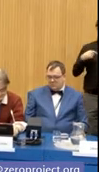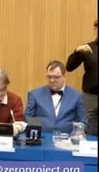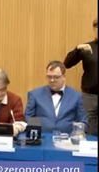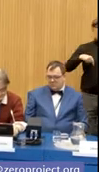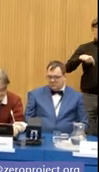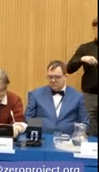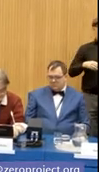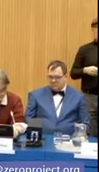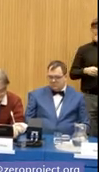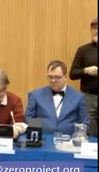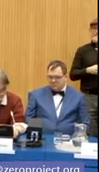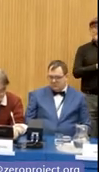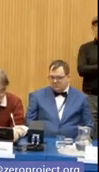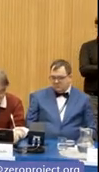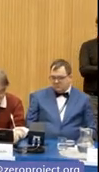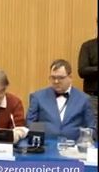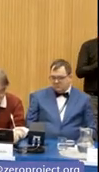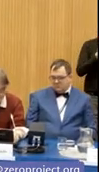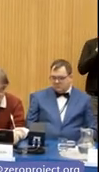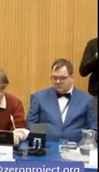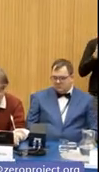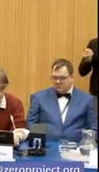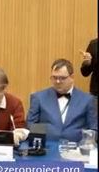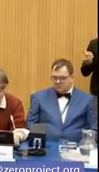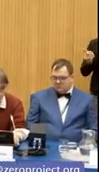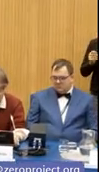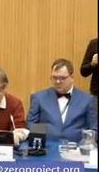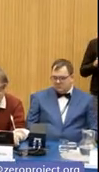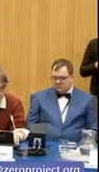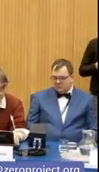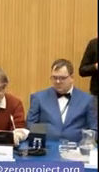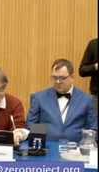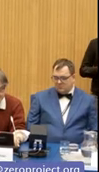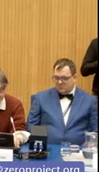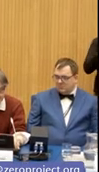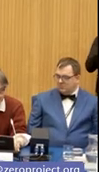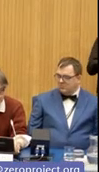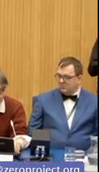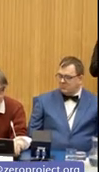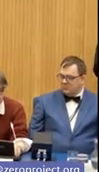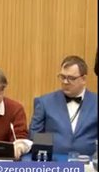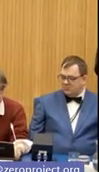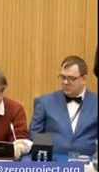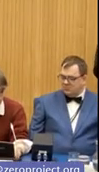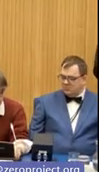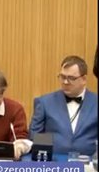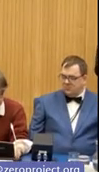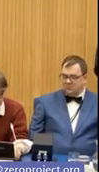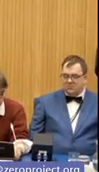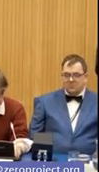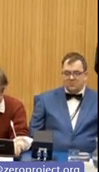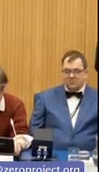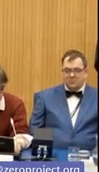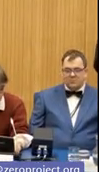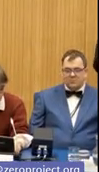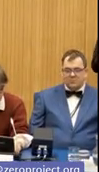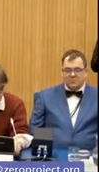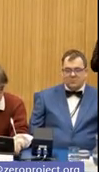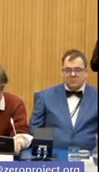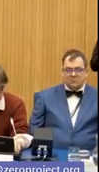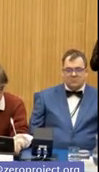Seit mehr als 2 Jahren mache ich Bildungsarbeit an Hochschulen. Mittlerweile forsche ich